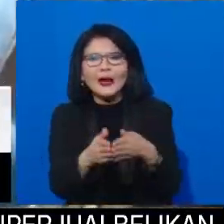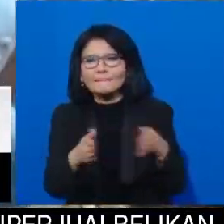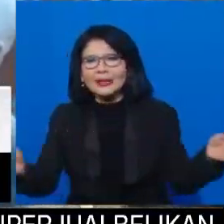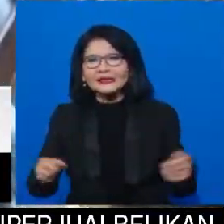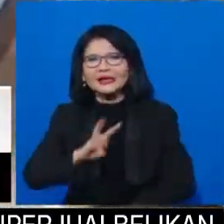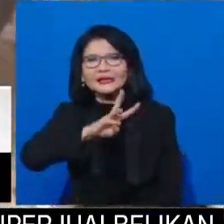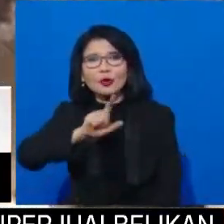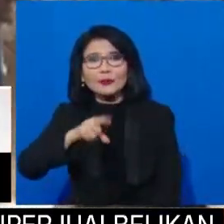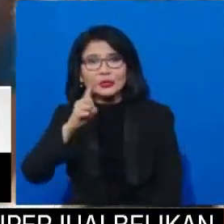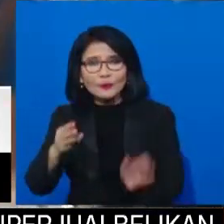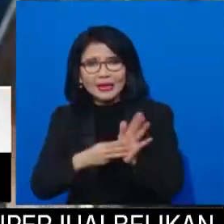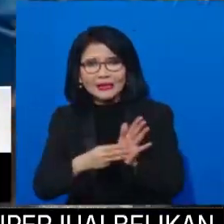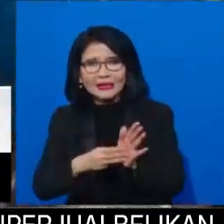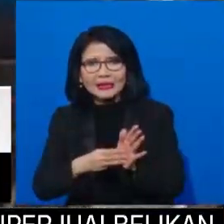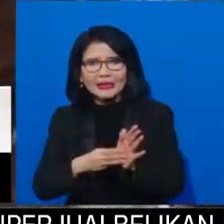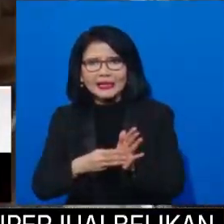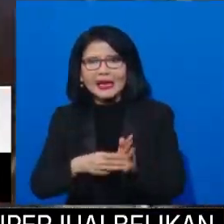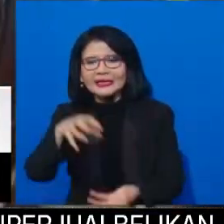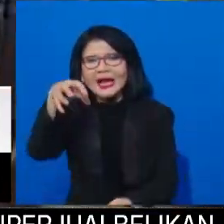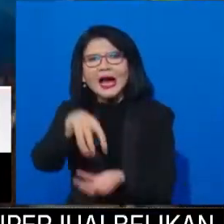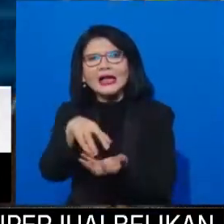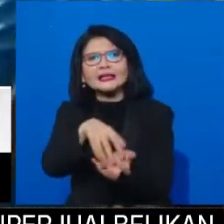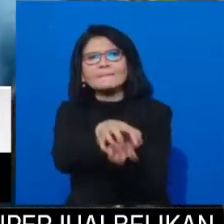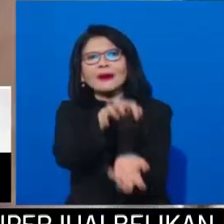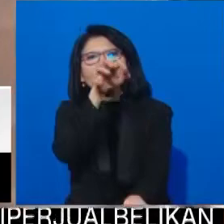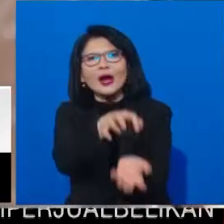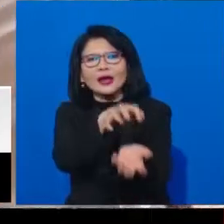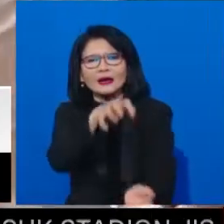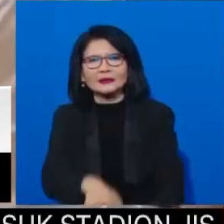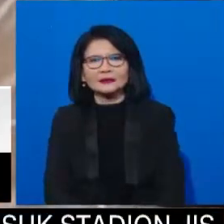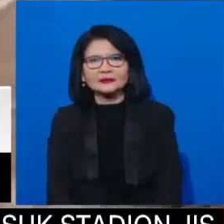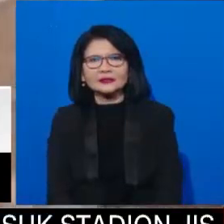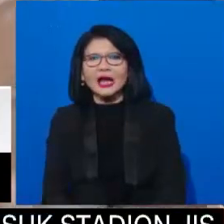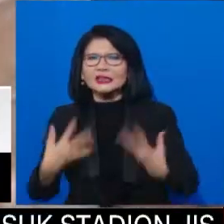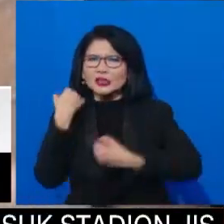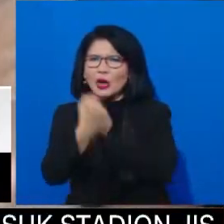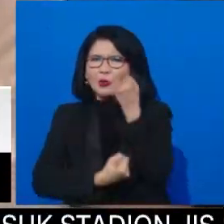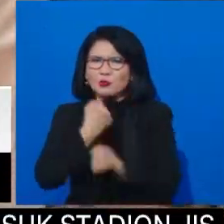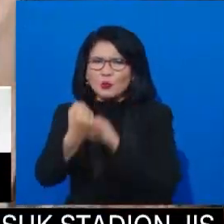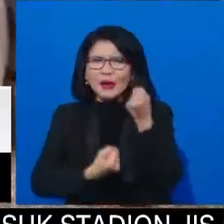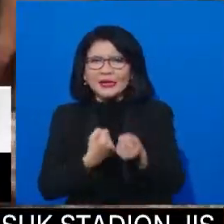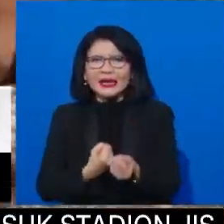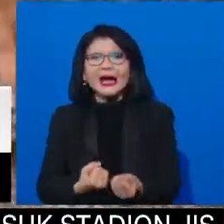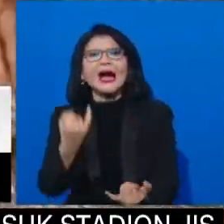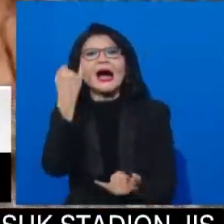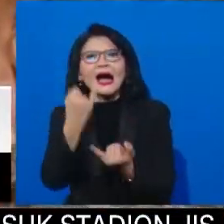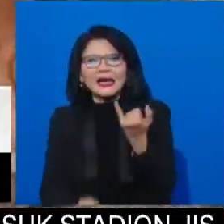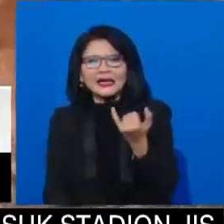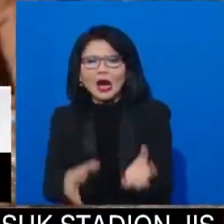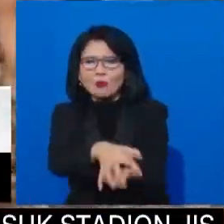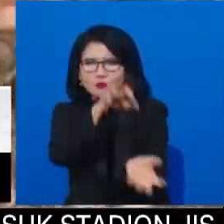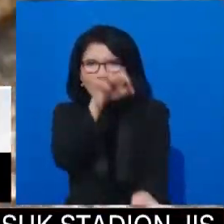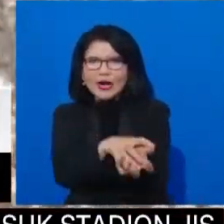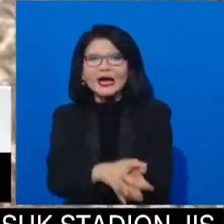3,1 meter dari kandang peliharaan warga Selasa siang. Setelah berupaya keras, akhirnya satwa yang dilindungi ini berhasil